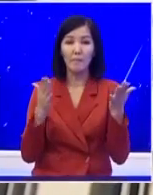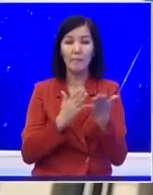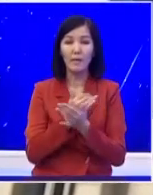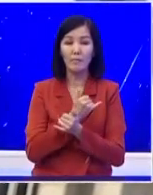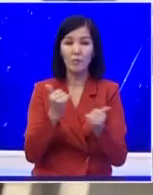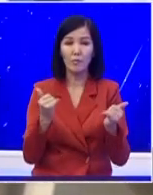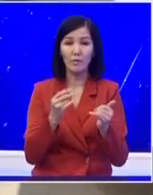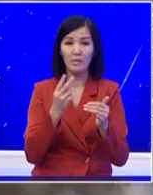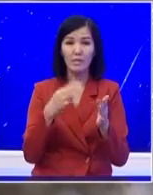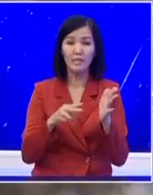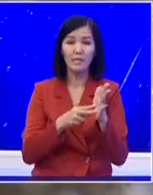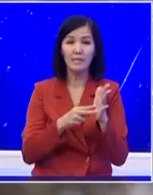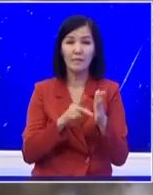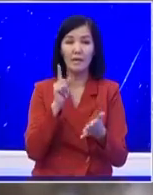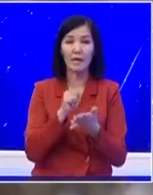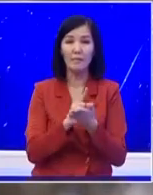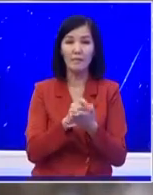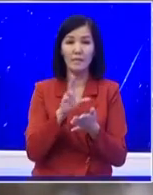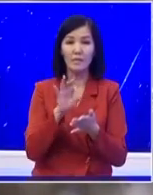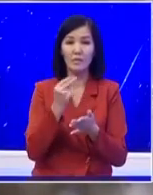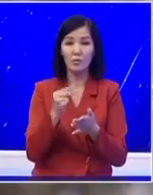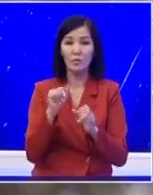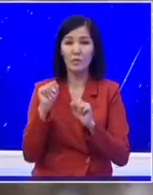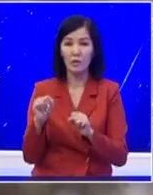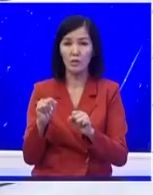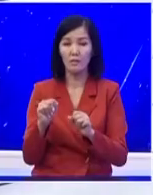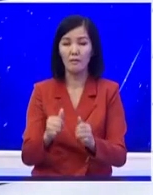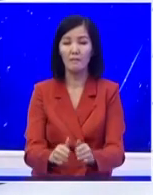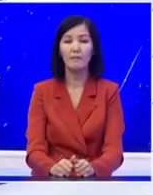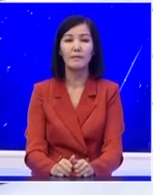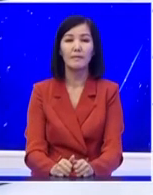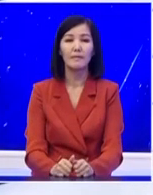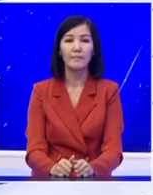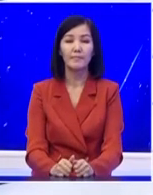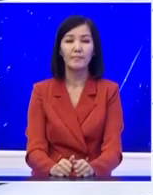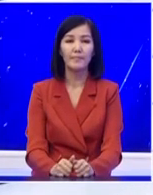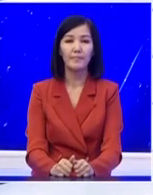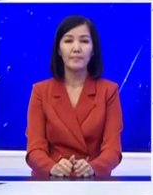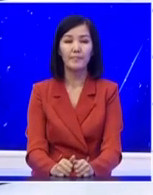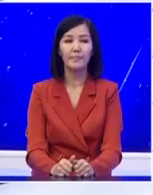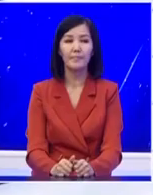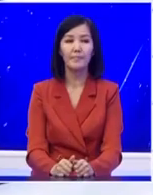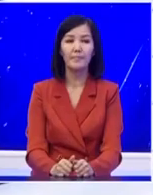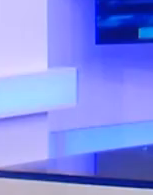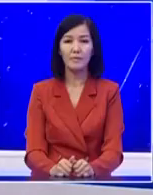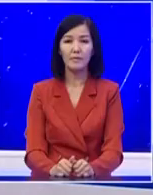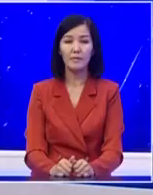и 37 миллиардов обязательное социальное медстрахование. Евгения Присяжная, Кайрат Костурганов, телеканал ЖТСУ.